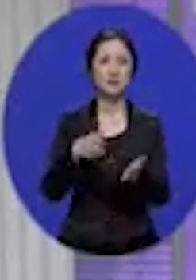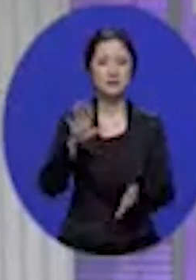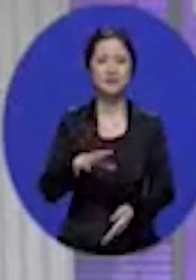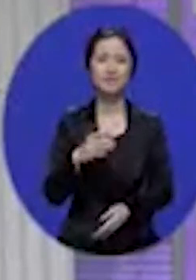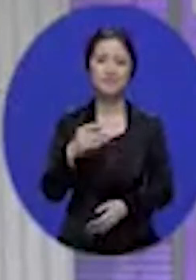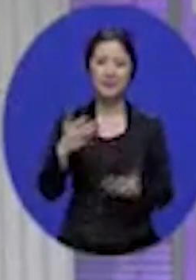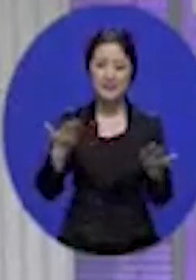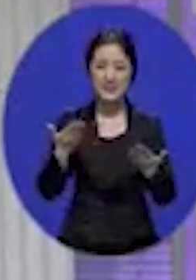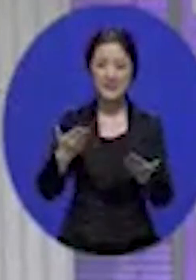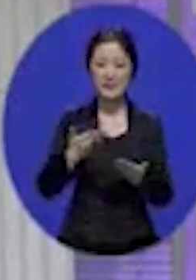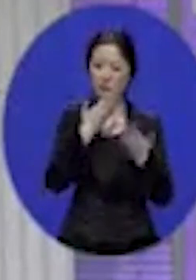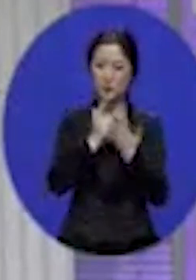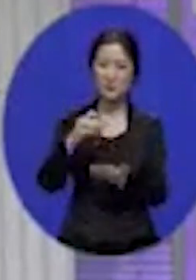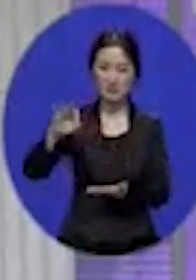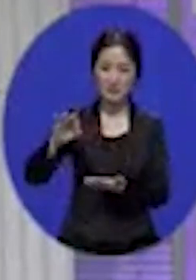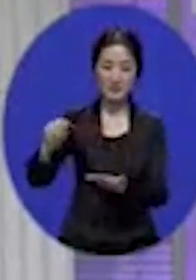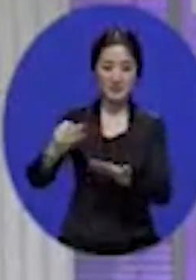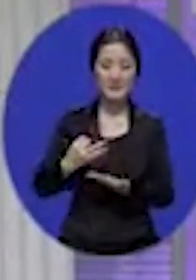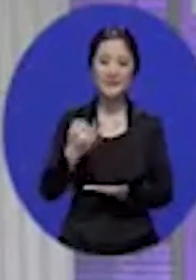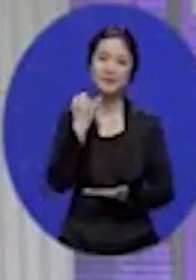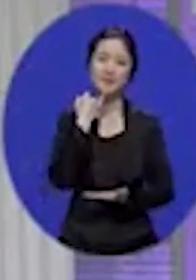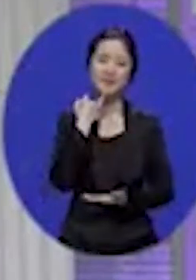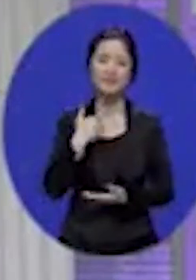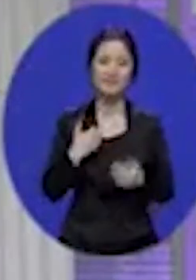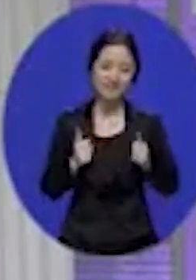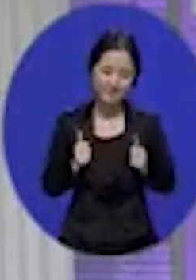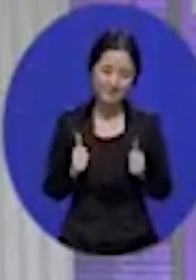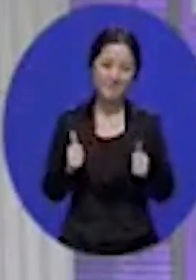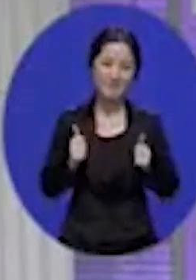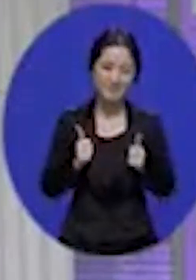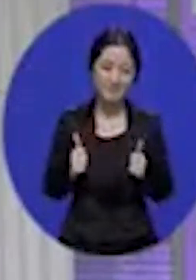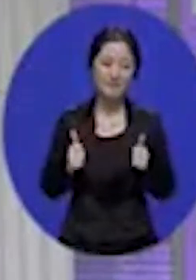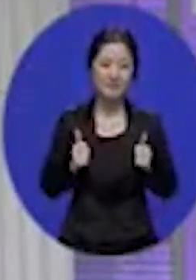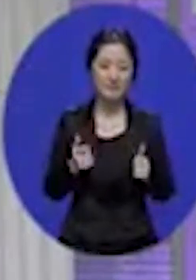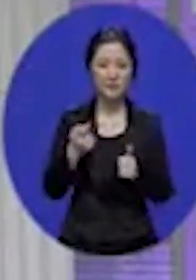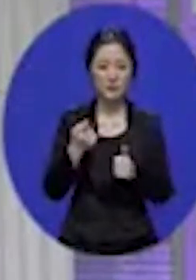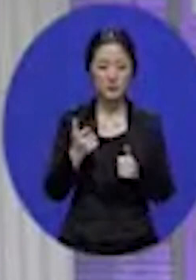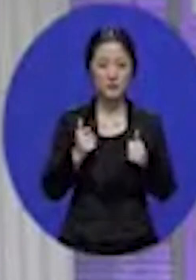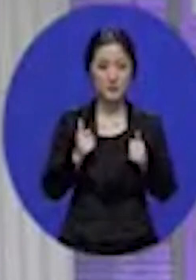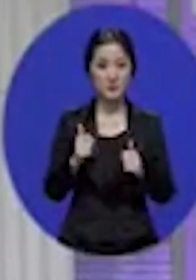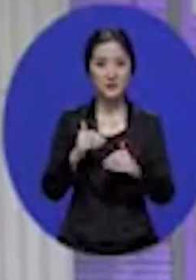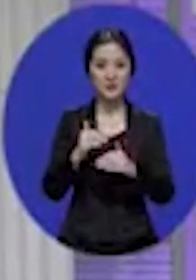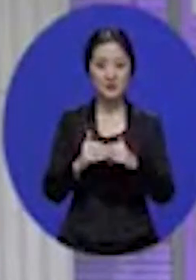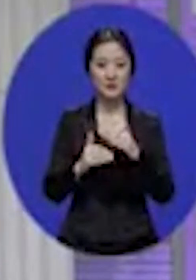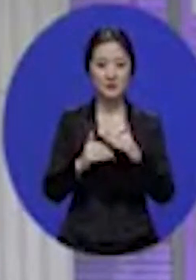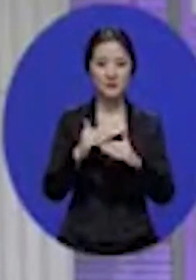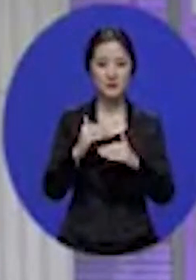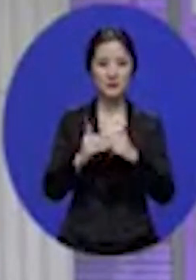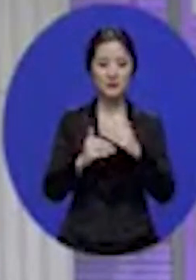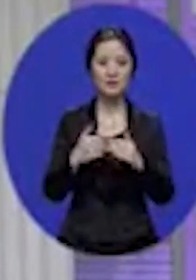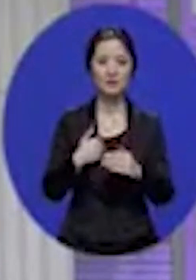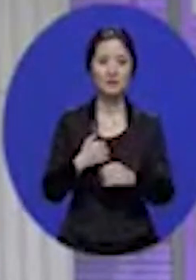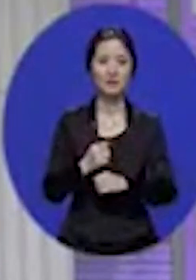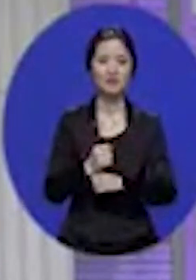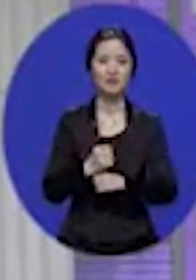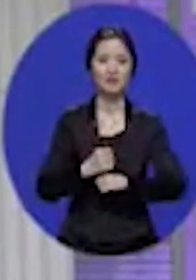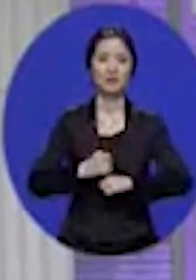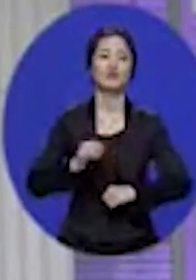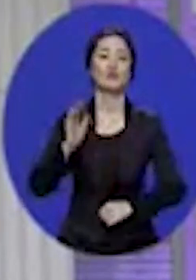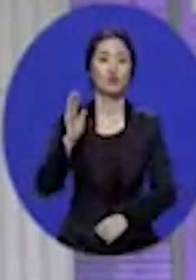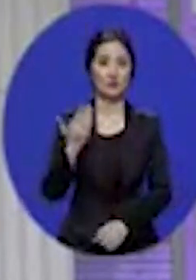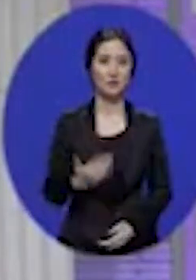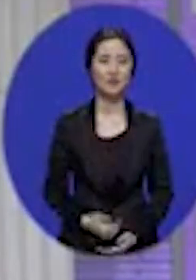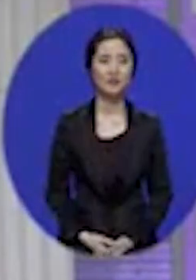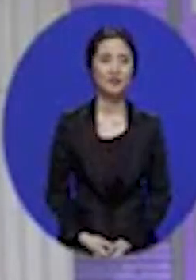죽어라 그냥 지독하게. 그랬더니 조금씩 계단식으로 제 영역이 이렇게 확장이 되는 거였어요. 어떤 교양